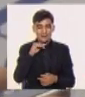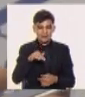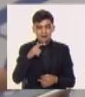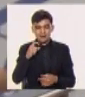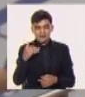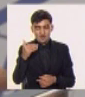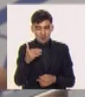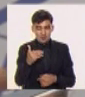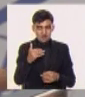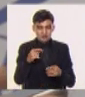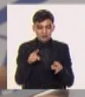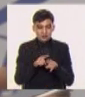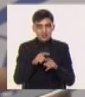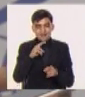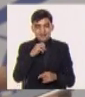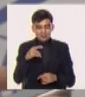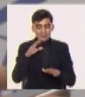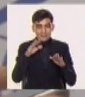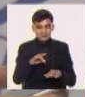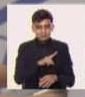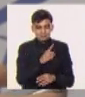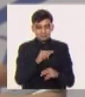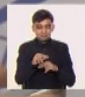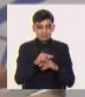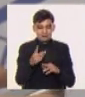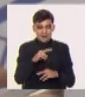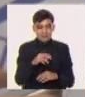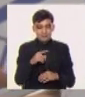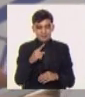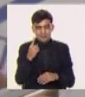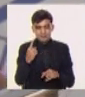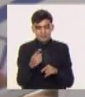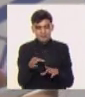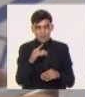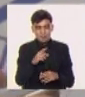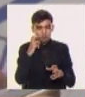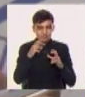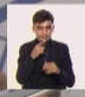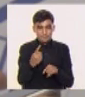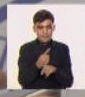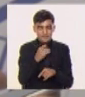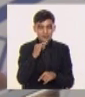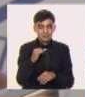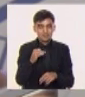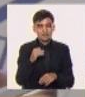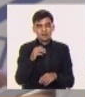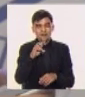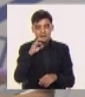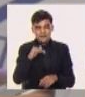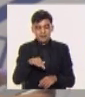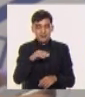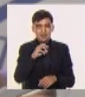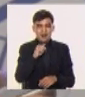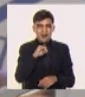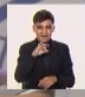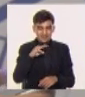елімізде мұнай-газ саласы кадрларын даярлайтын республикамыздағы бірден бір мамандандырылған университет. Түлектеріміз мұнайшылар, энергетиктер, IT